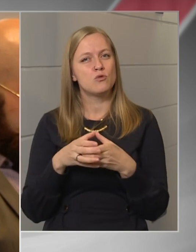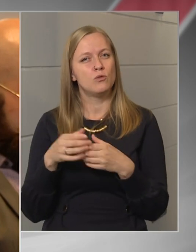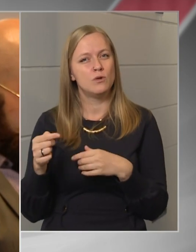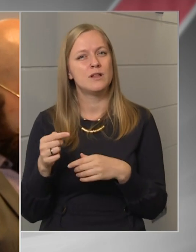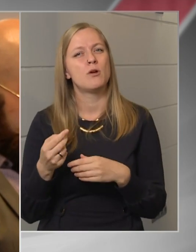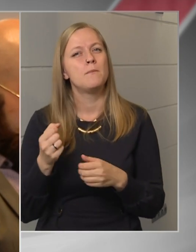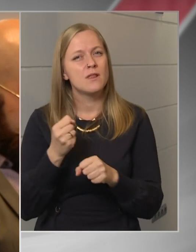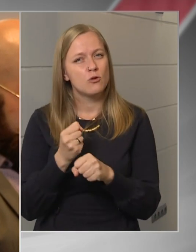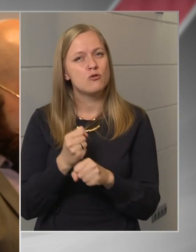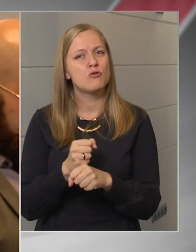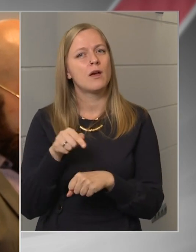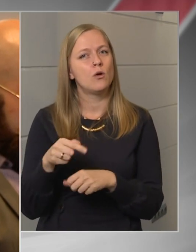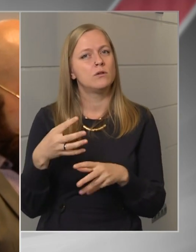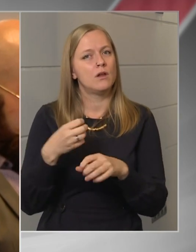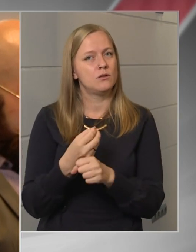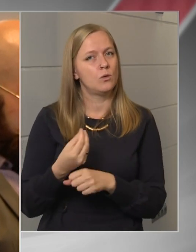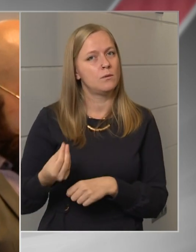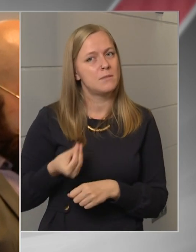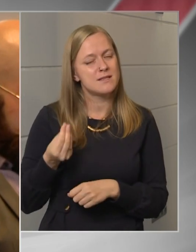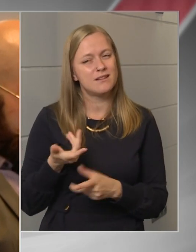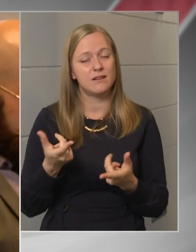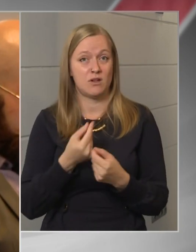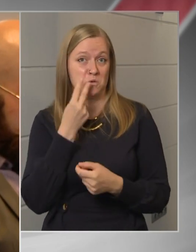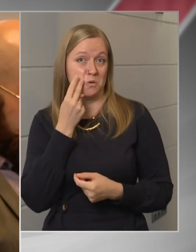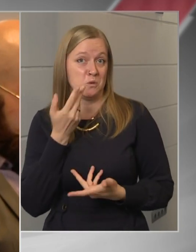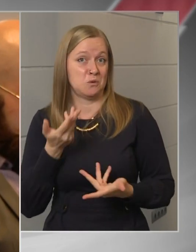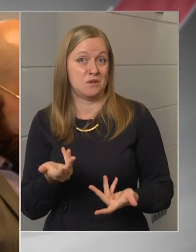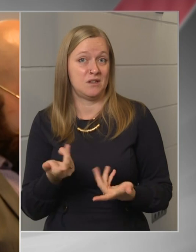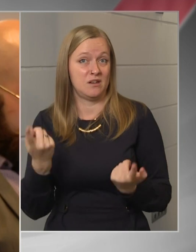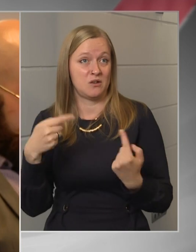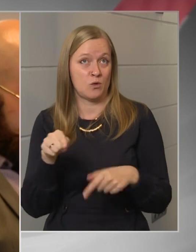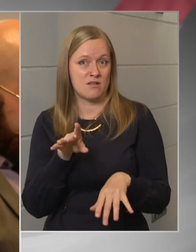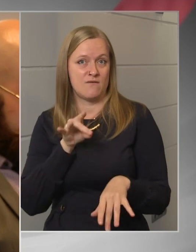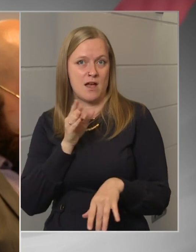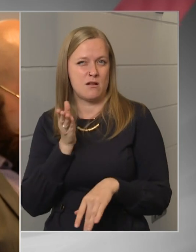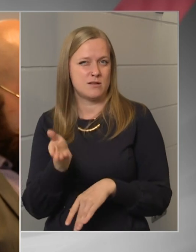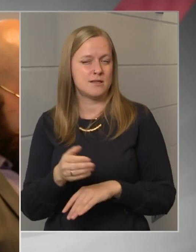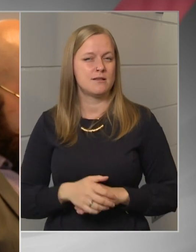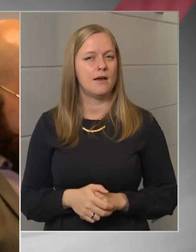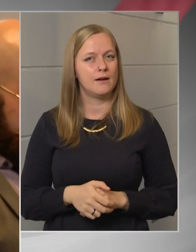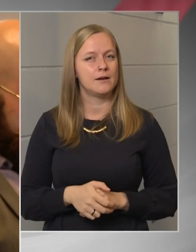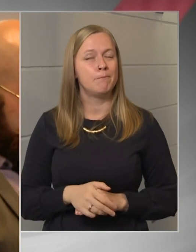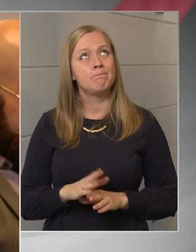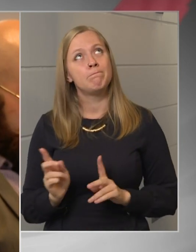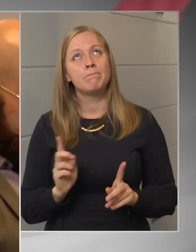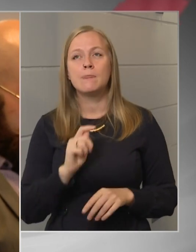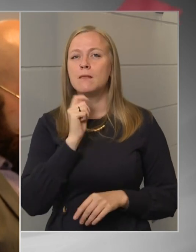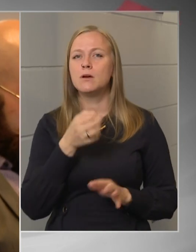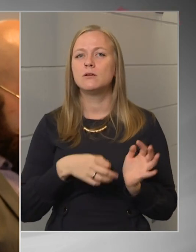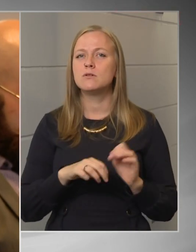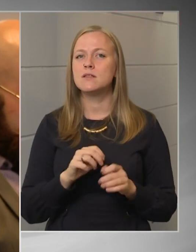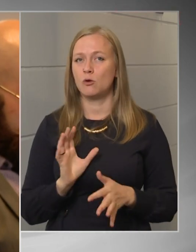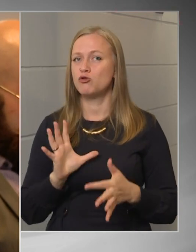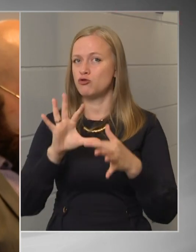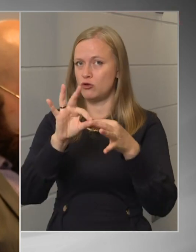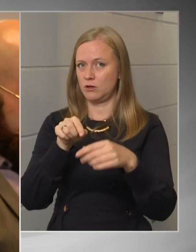asszonyának az ott tartott beszédével, úgy tűnik, hogy ők ezt választják. Vajon Magyarország akkor